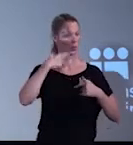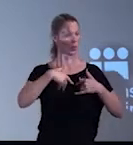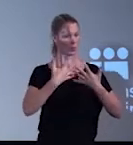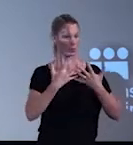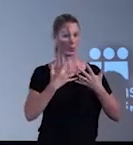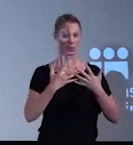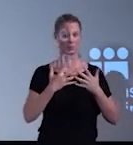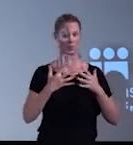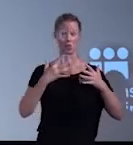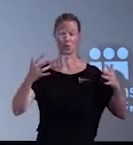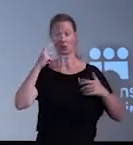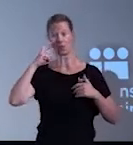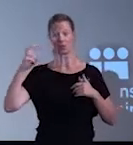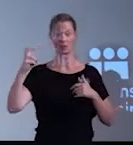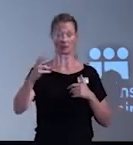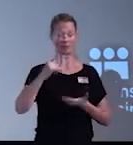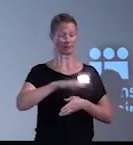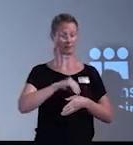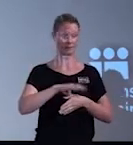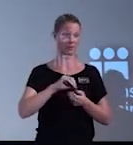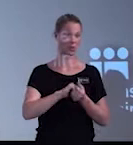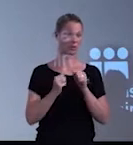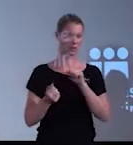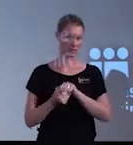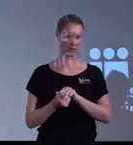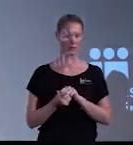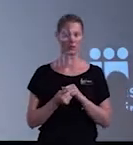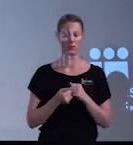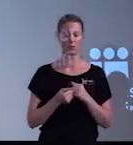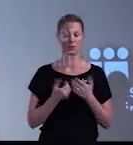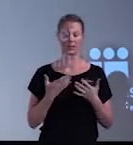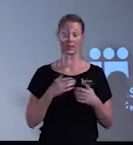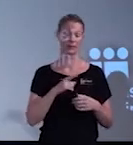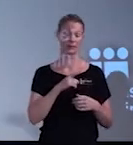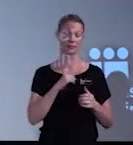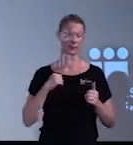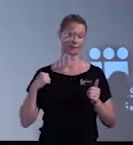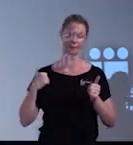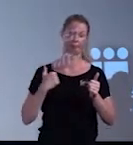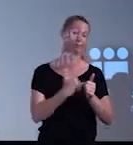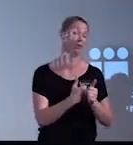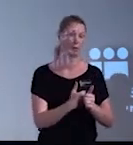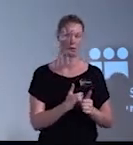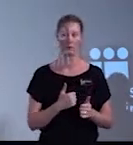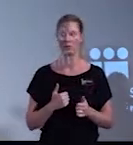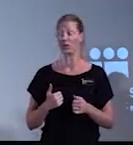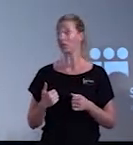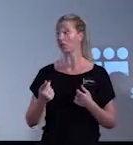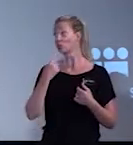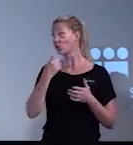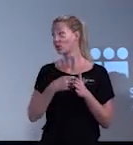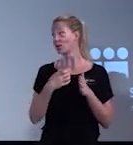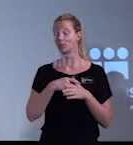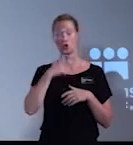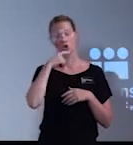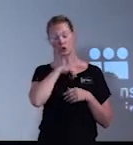i stort i svensk politik. Och det är ju en jätteresa. Men det du beskriver som,